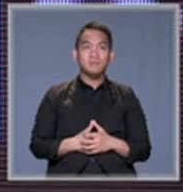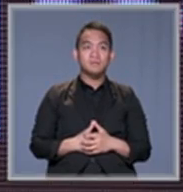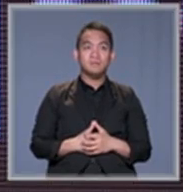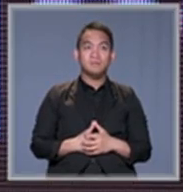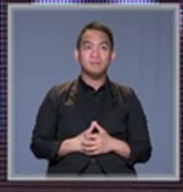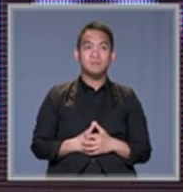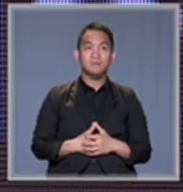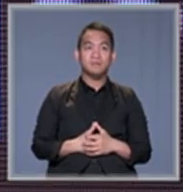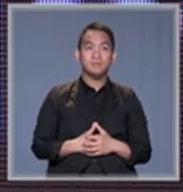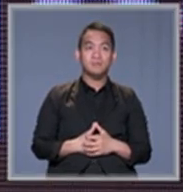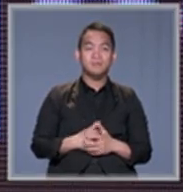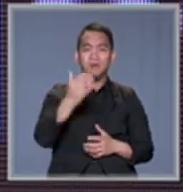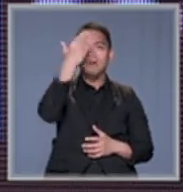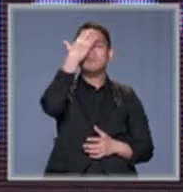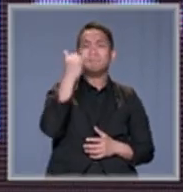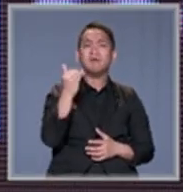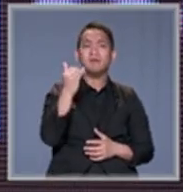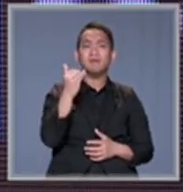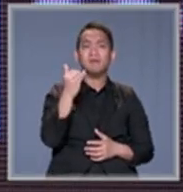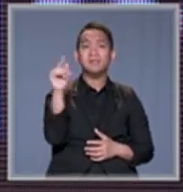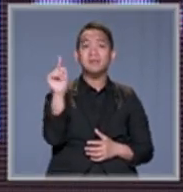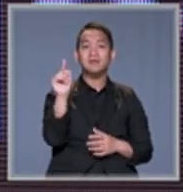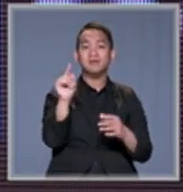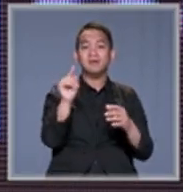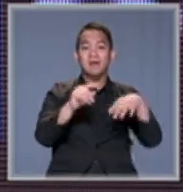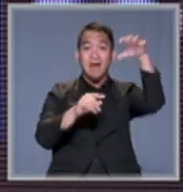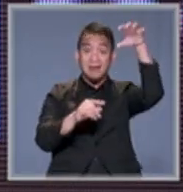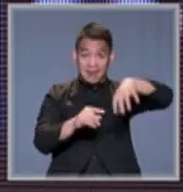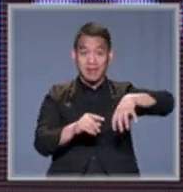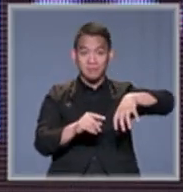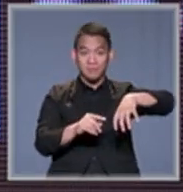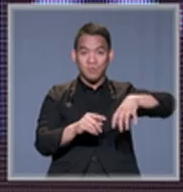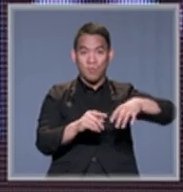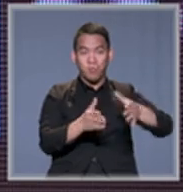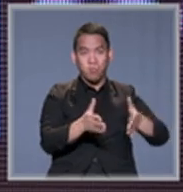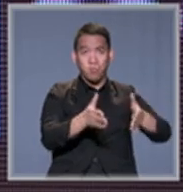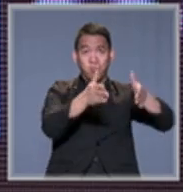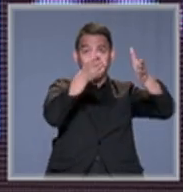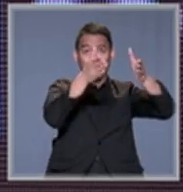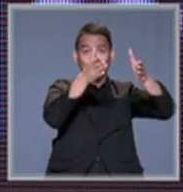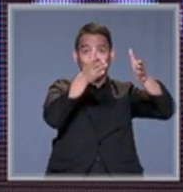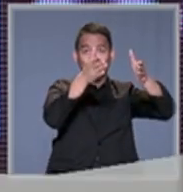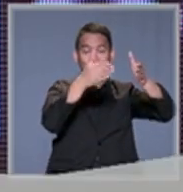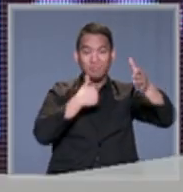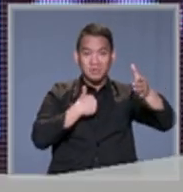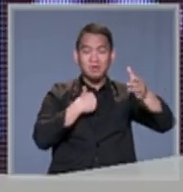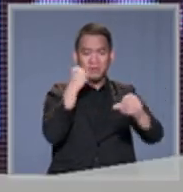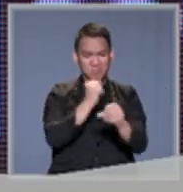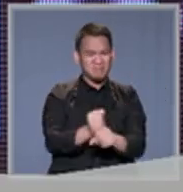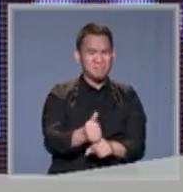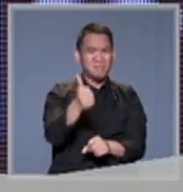ทำไมจะติดโซลาร์ที่อาคารสูงไม่ได้และผมเชื่อว่าในอนาค